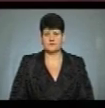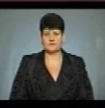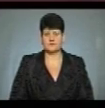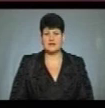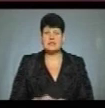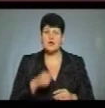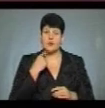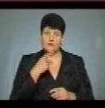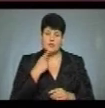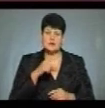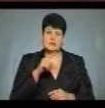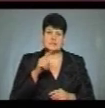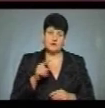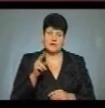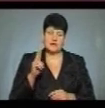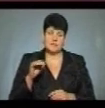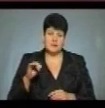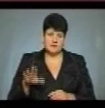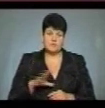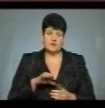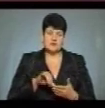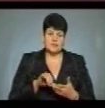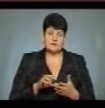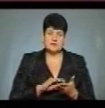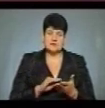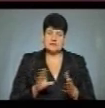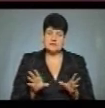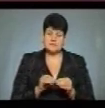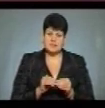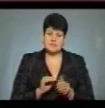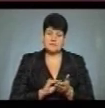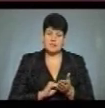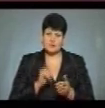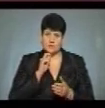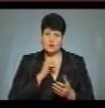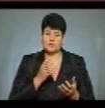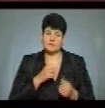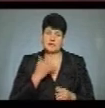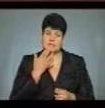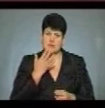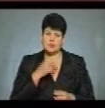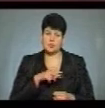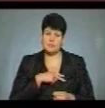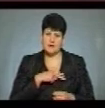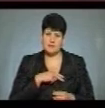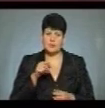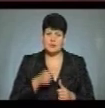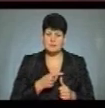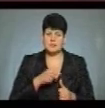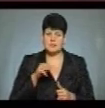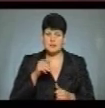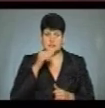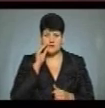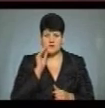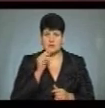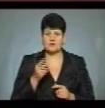За словами Зиновія Кіпибіди, Іван Гнатюк був членом спілки письменників України та отримав національну премію України імені Тараса Шевченка у